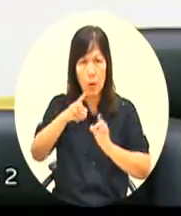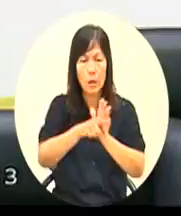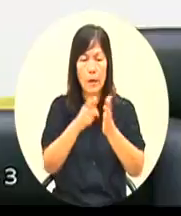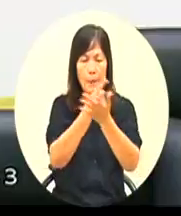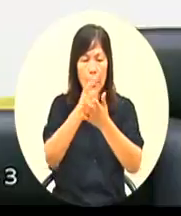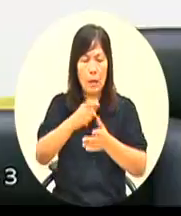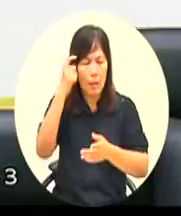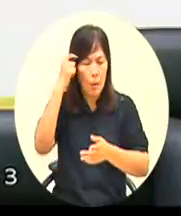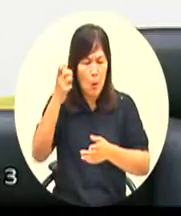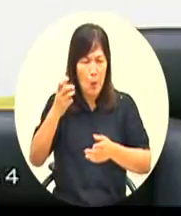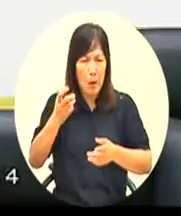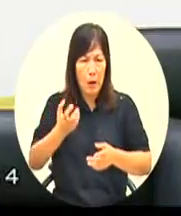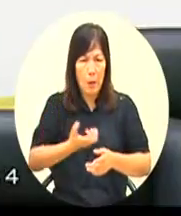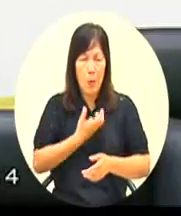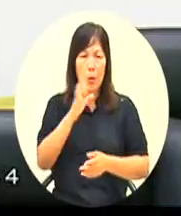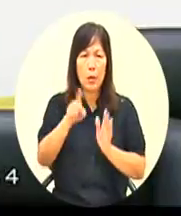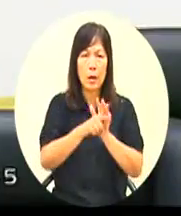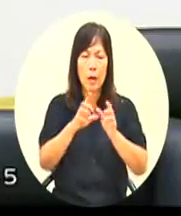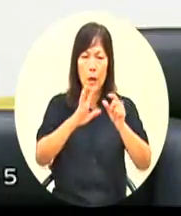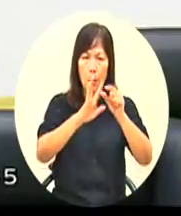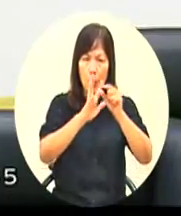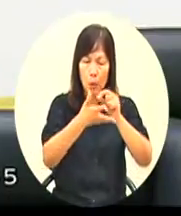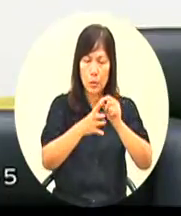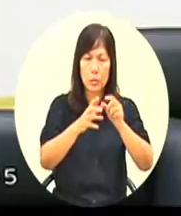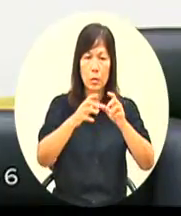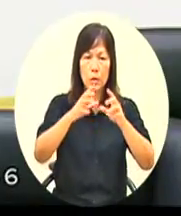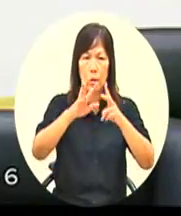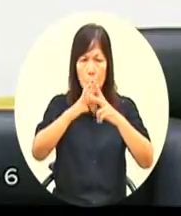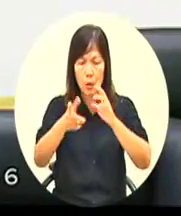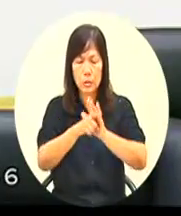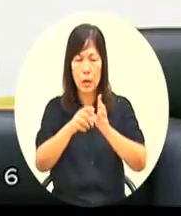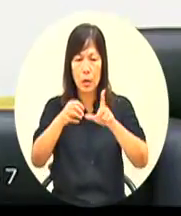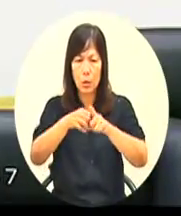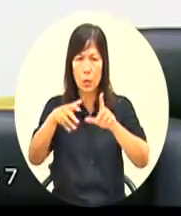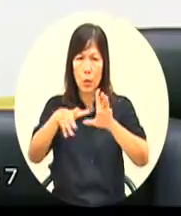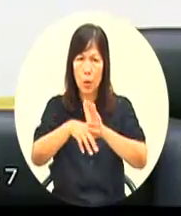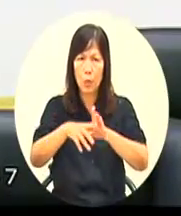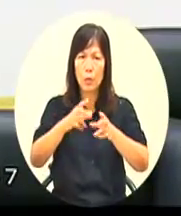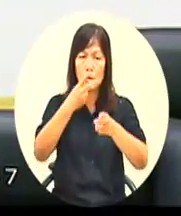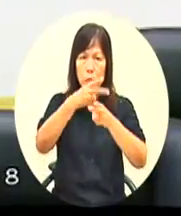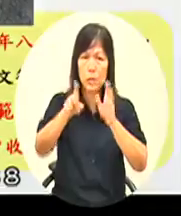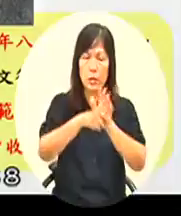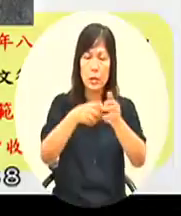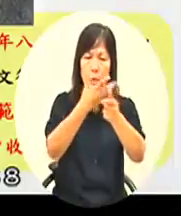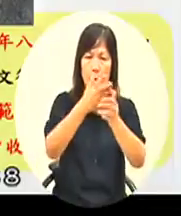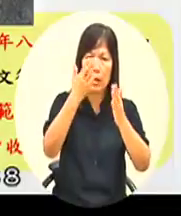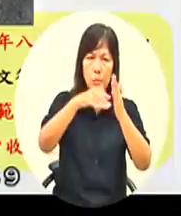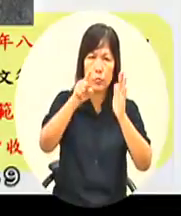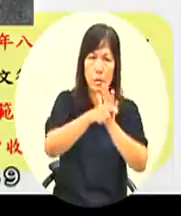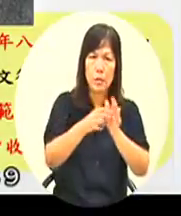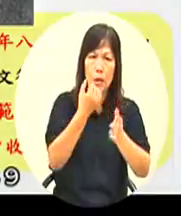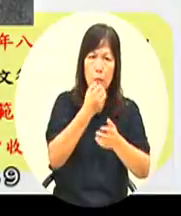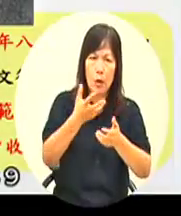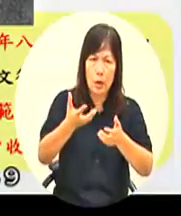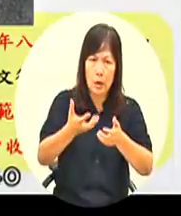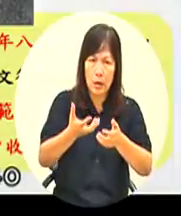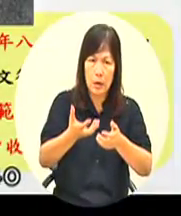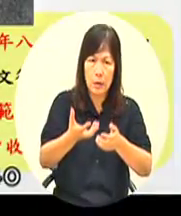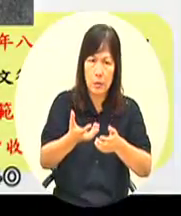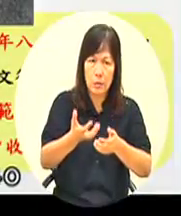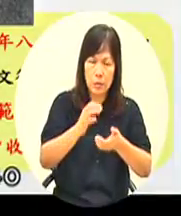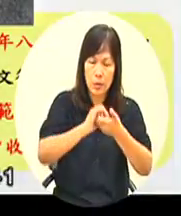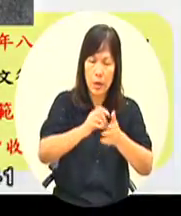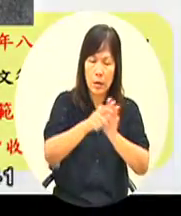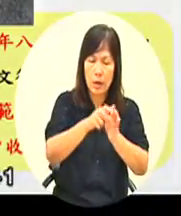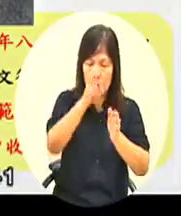常振奋。但是国中小的学校收到公文以后，上面明定授权学校经午餐供应委员